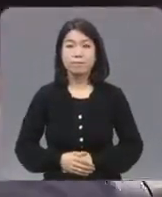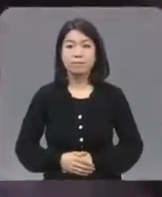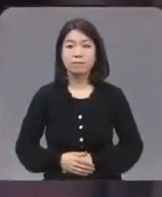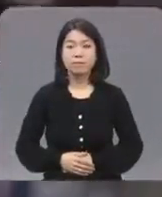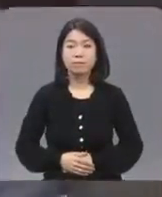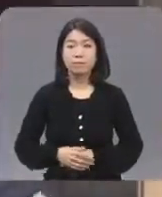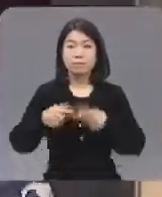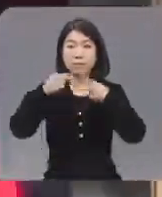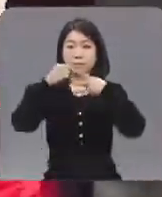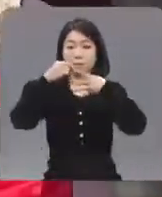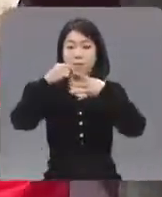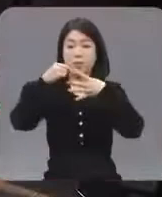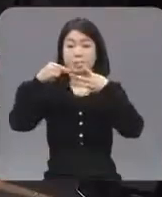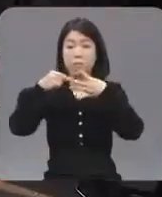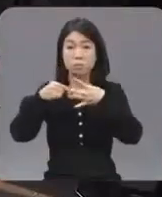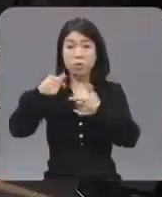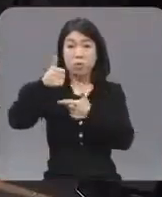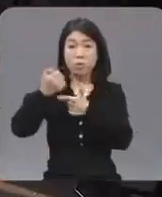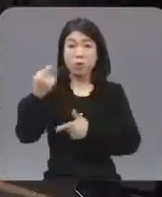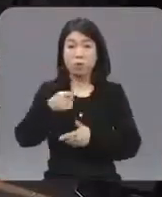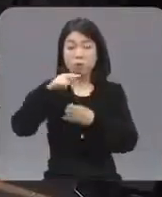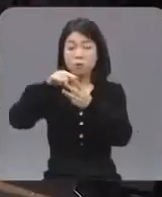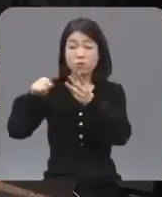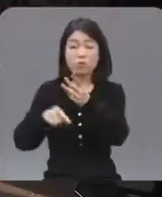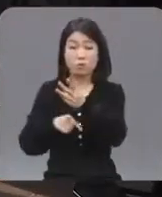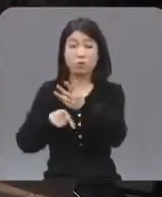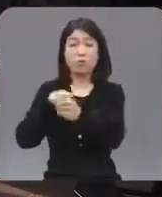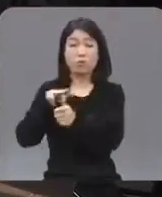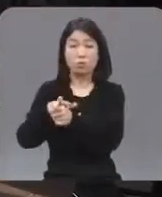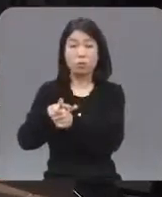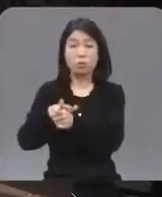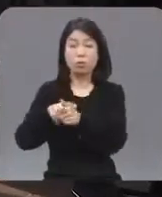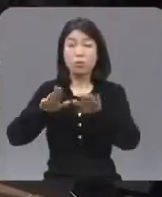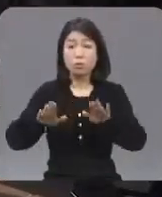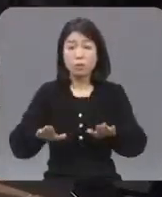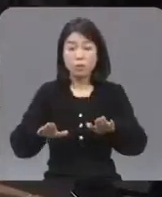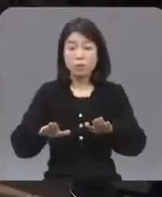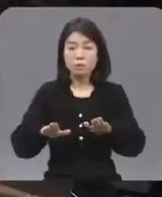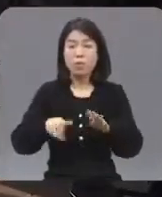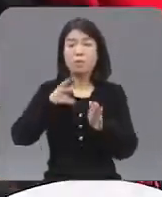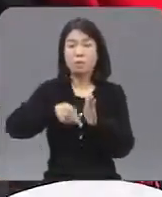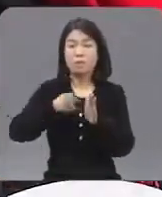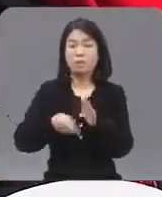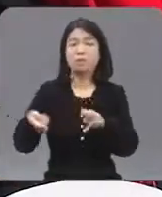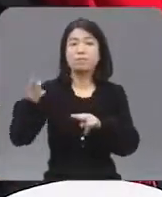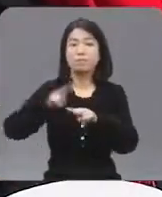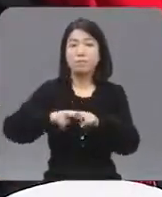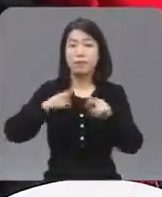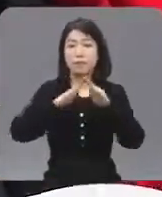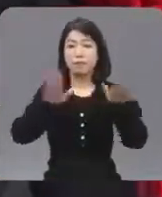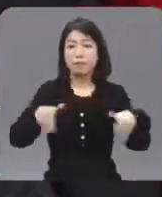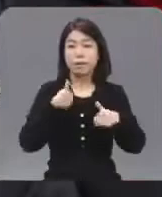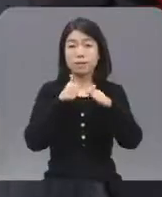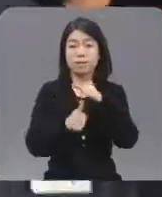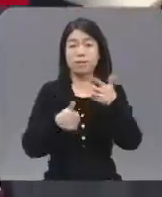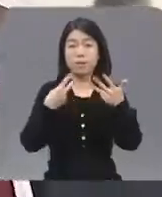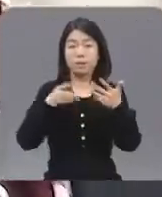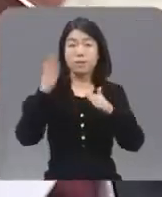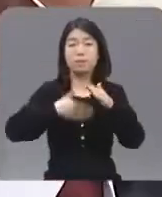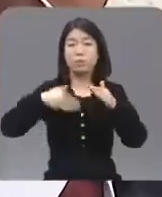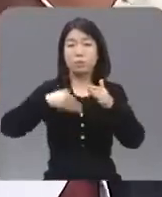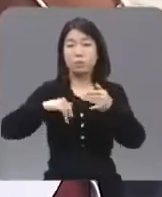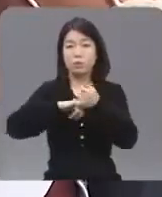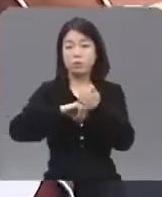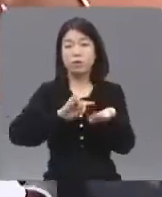2주 연속 호남을 찾은 국민의힘 윤석열 대선 후보. 이번에는 열정 열차를 타고 전남을 찾아 8대